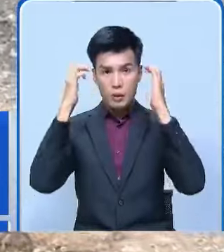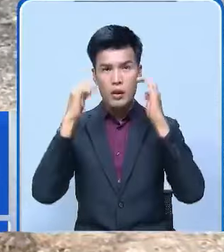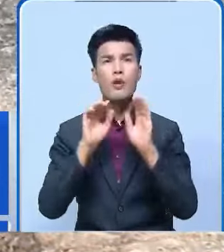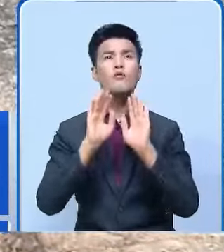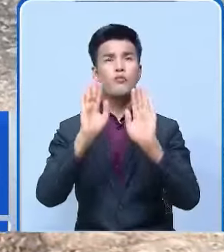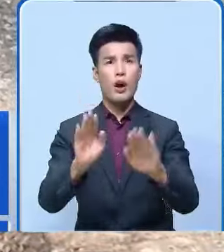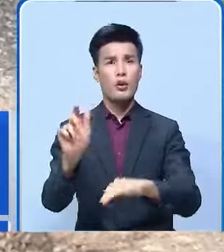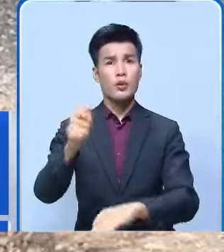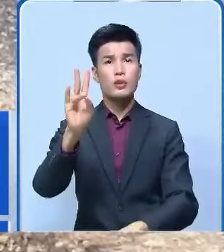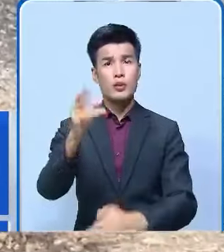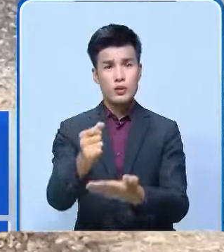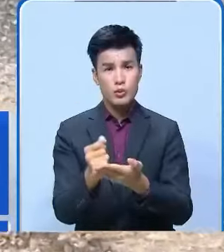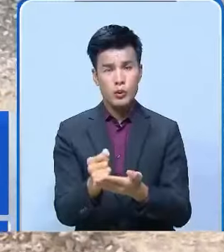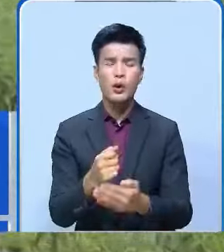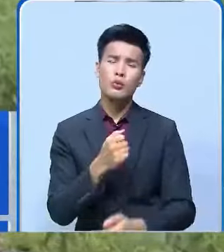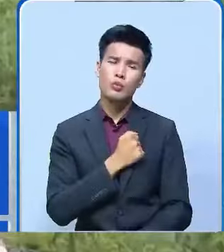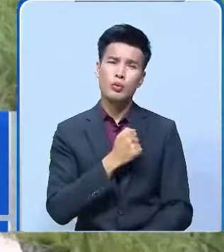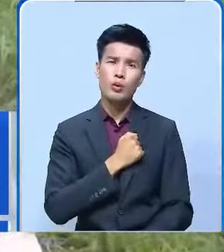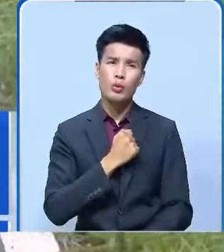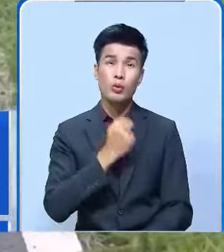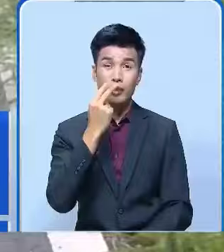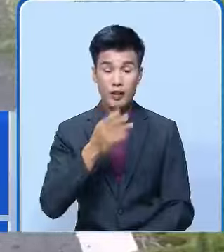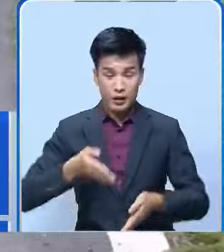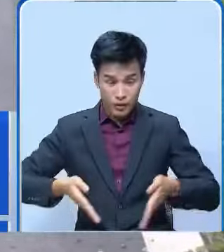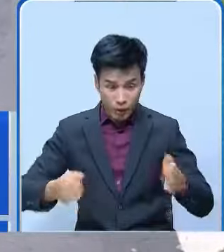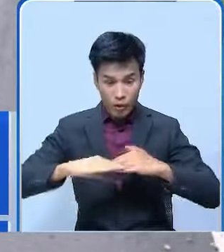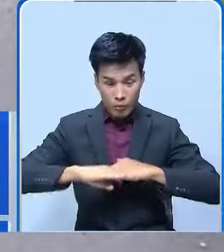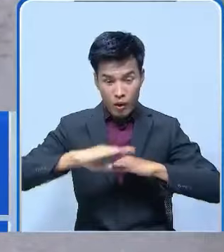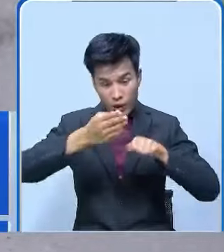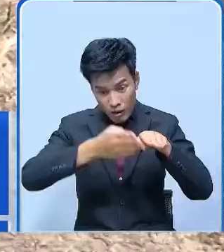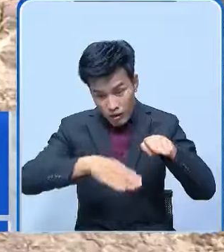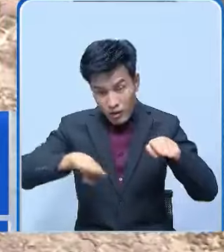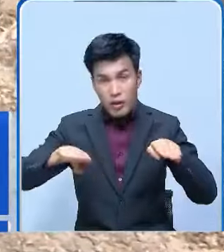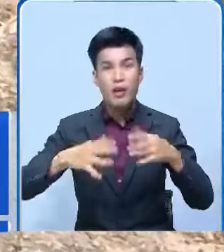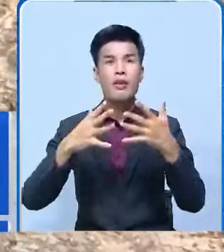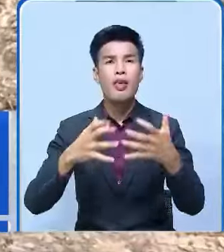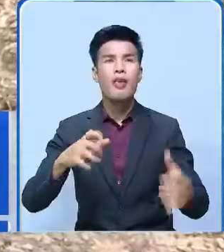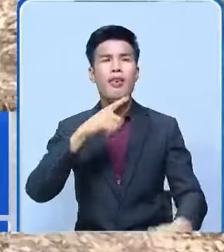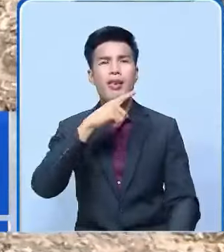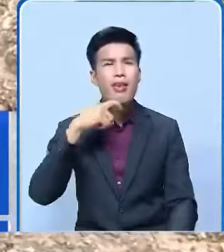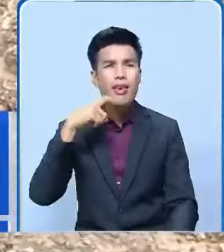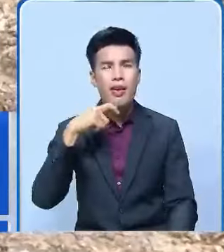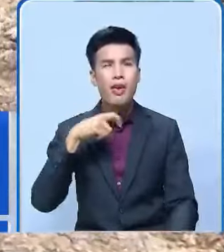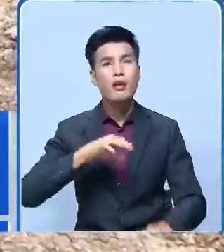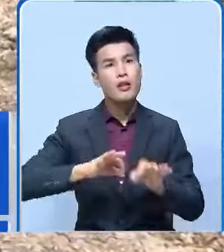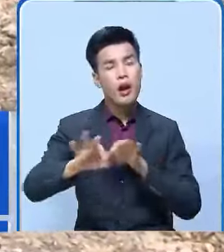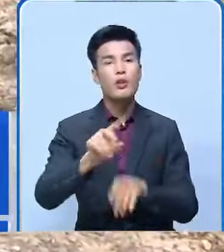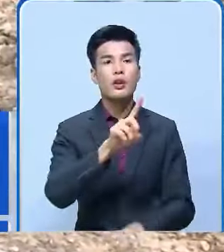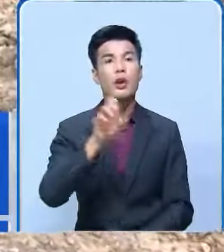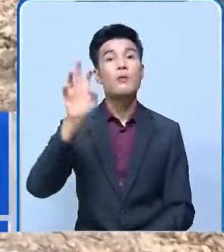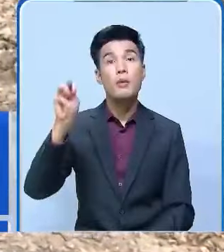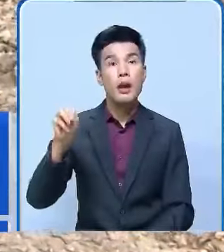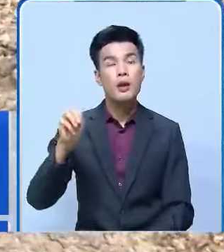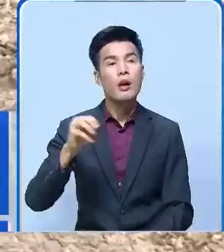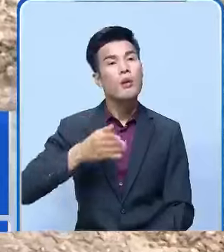พึ่งได้ว่าต้องทนอยู่กับสภาพพื้นถนนที่เป็นหลุมลึกแตกระแหงเป็นทางยาวกว่า100เมตรจะสัญจ